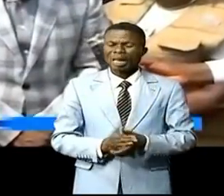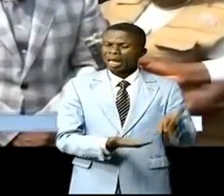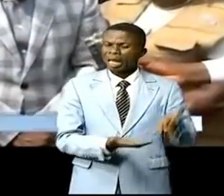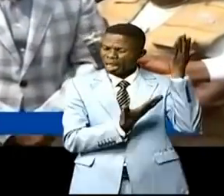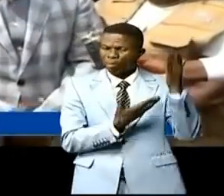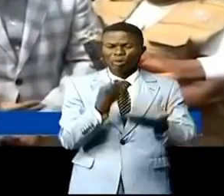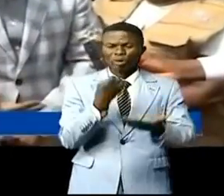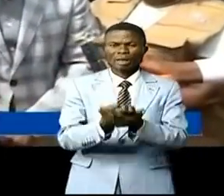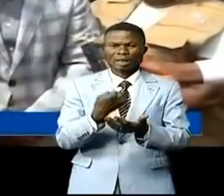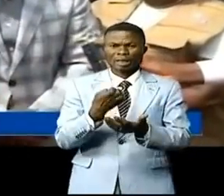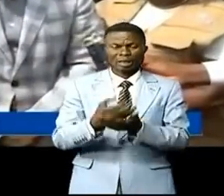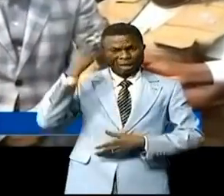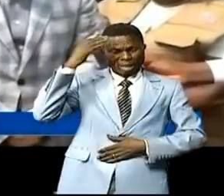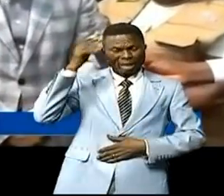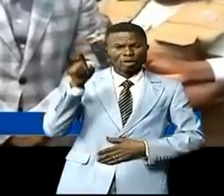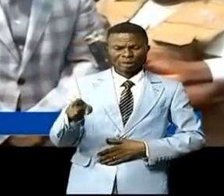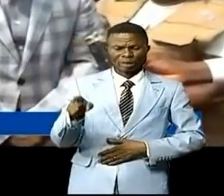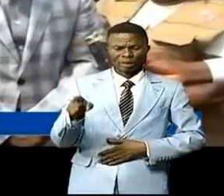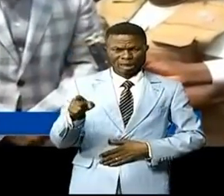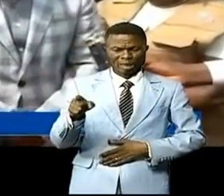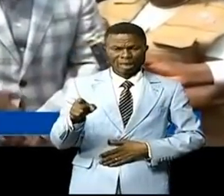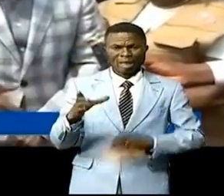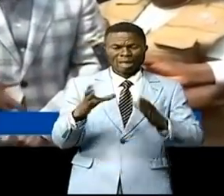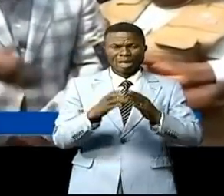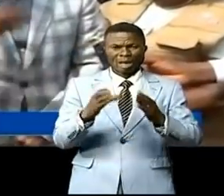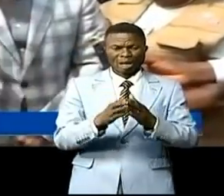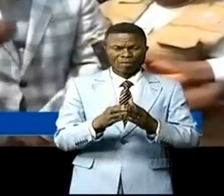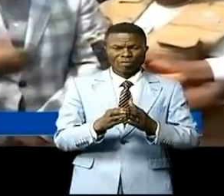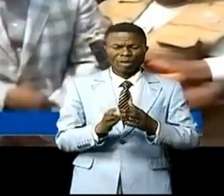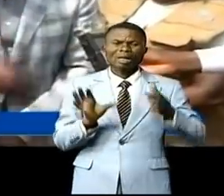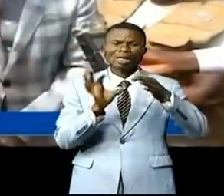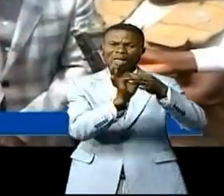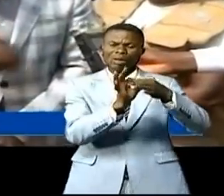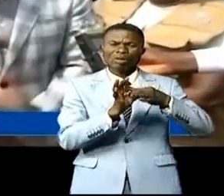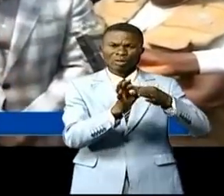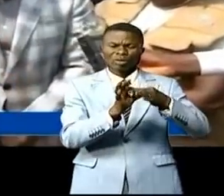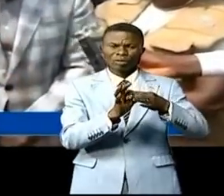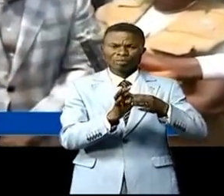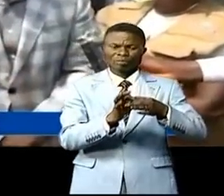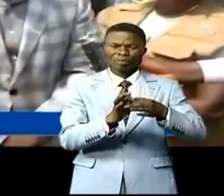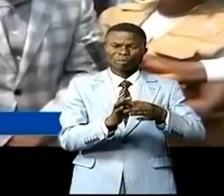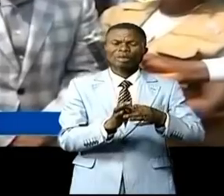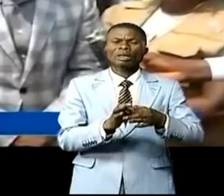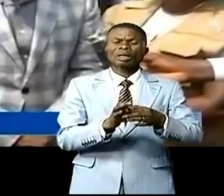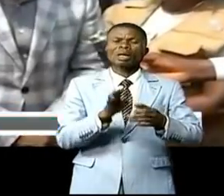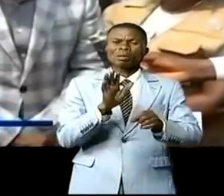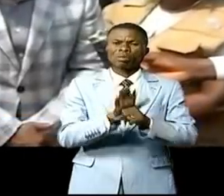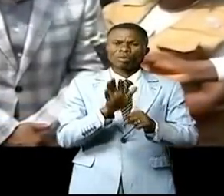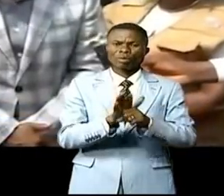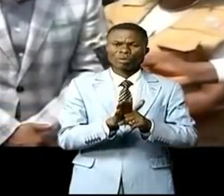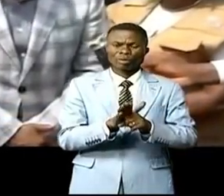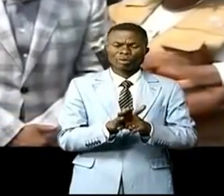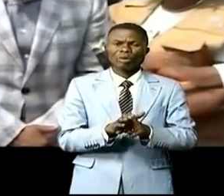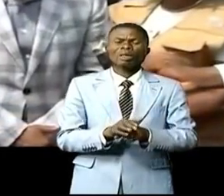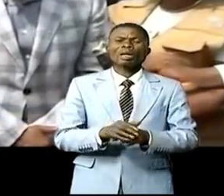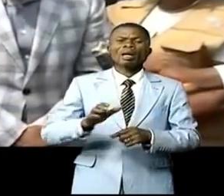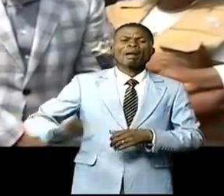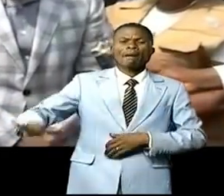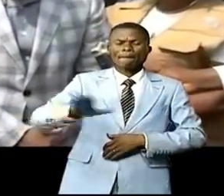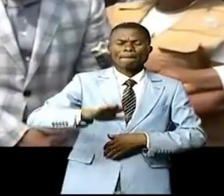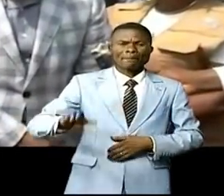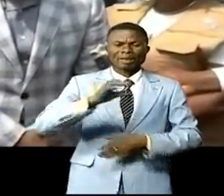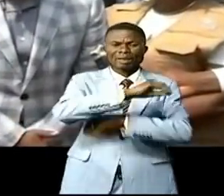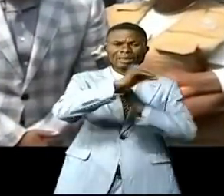l'économie de cette province, avec une connexion sur la capitale de la RCA via